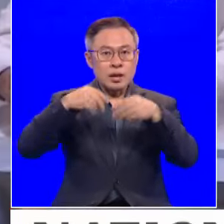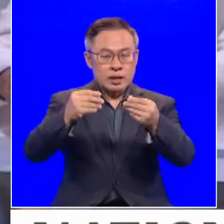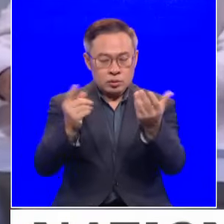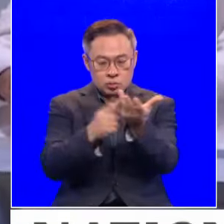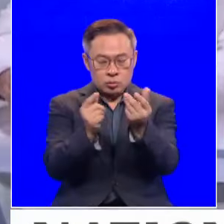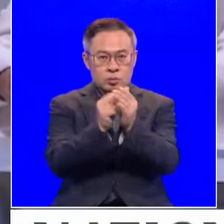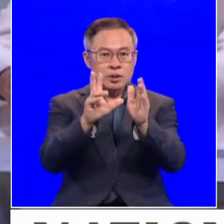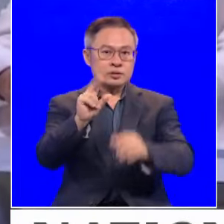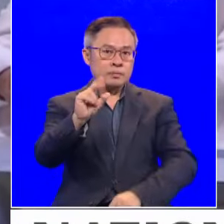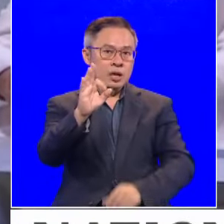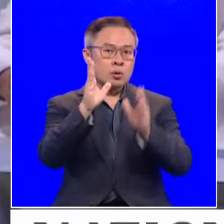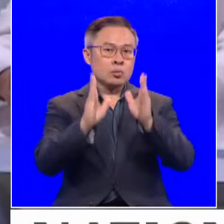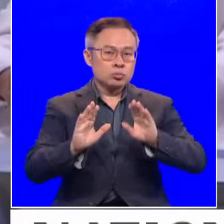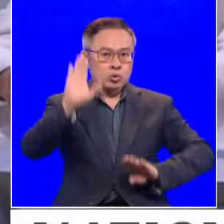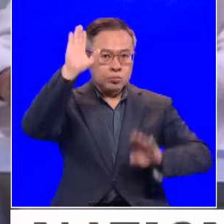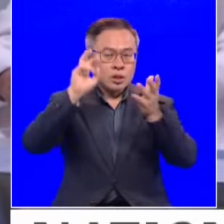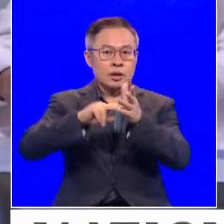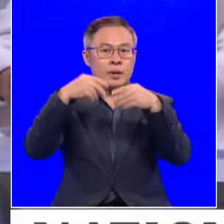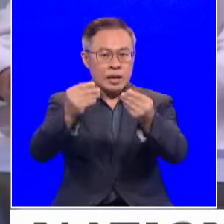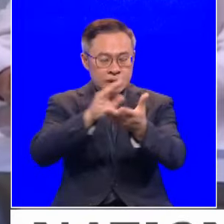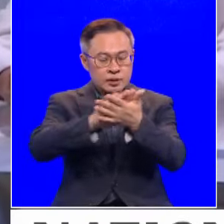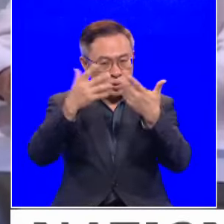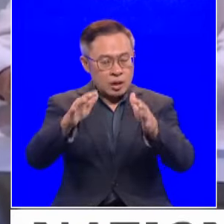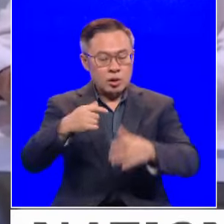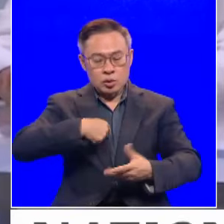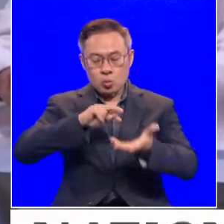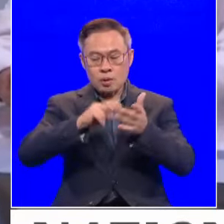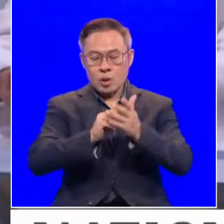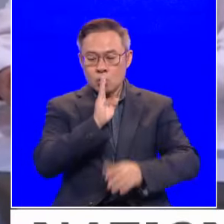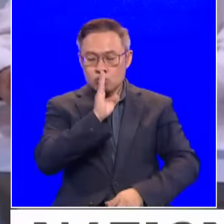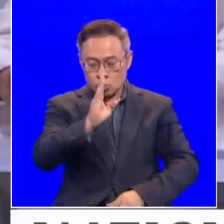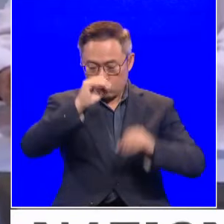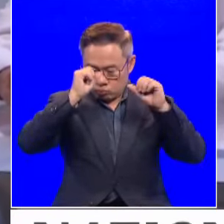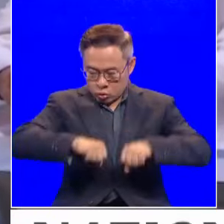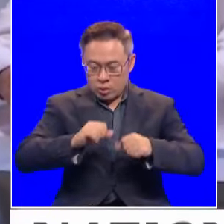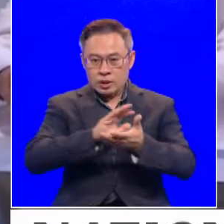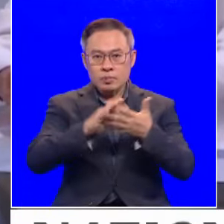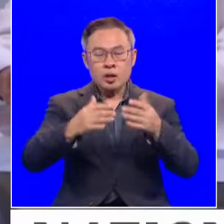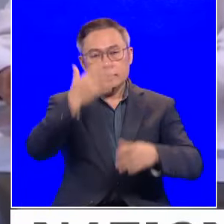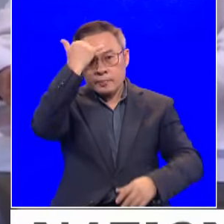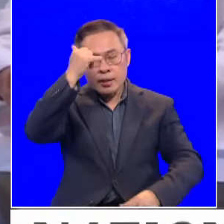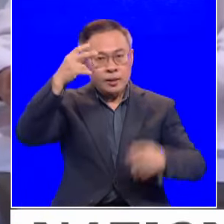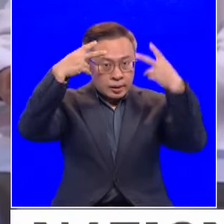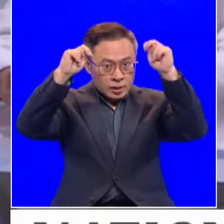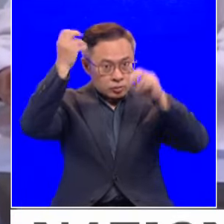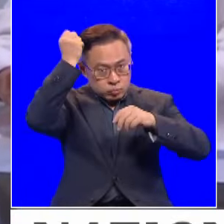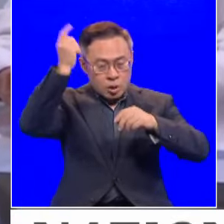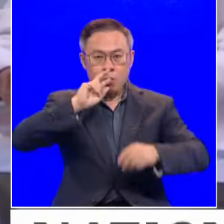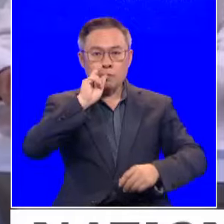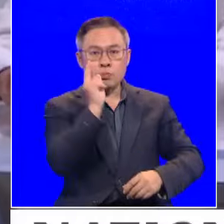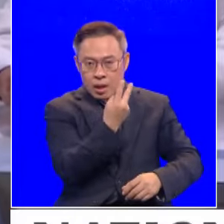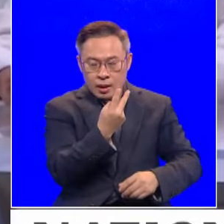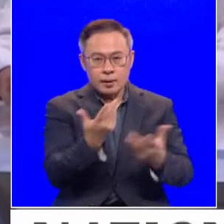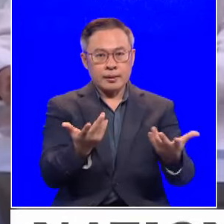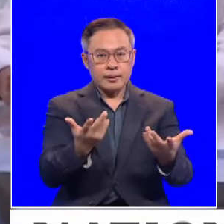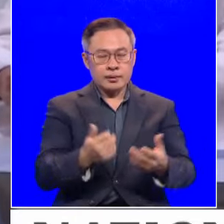ซึ่งพรรคพลังประชารัฐก็ได้ตอบสนองตามคำมั่นที่นายกรัฐมนตรีได้ให้ไว้ดังนั้นจึงเป็นเรื่องที่นายกรัฐมนตรีต้องดำเนินการต